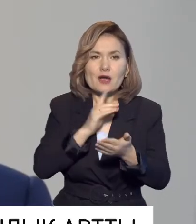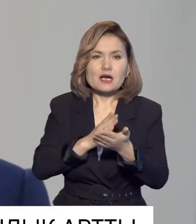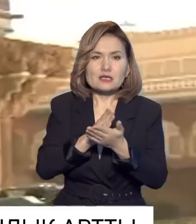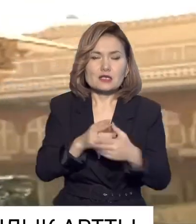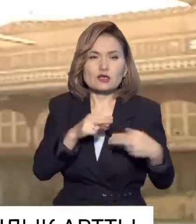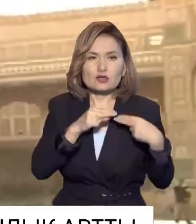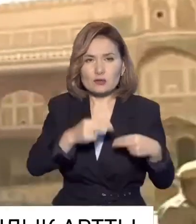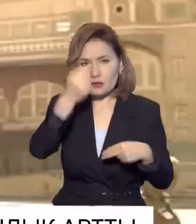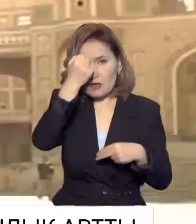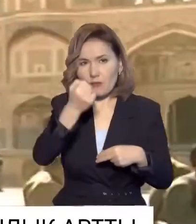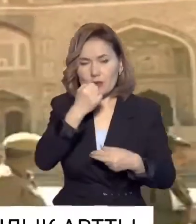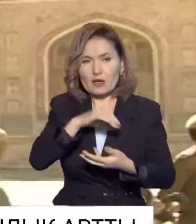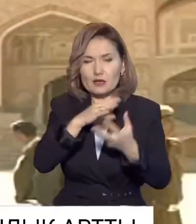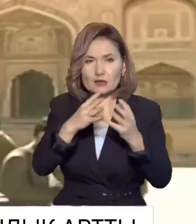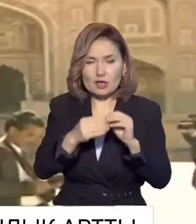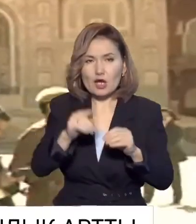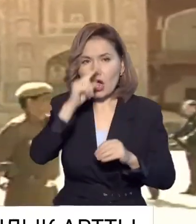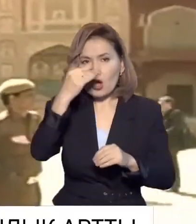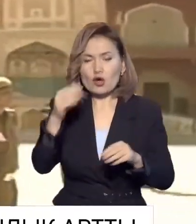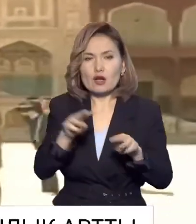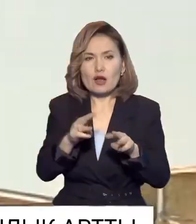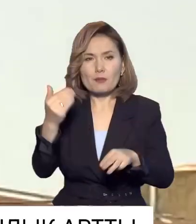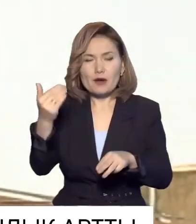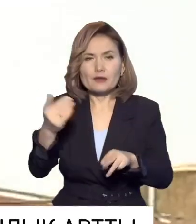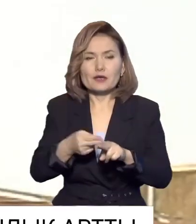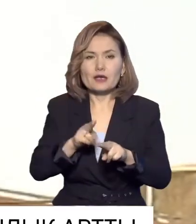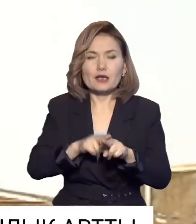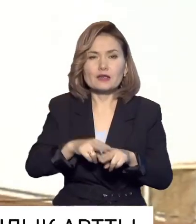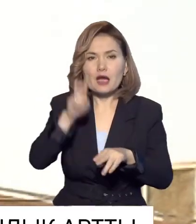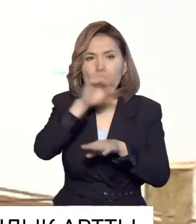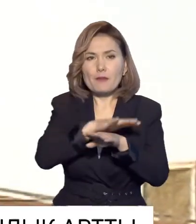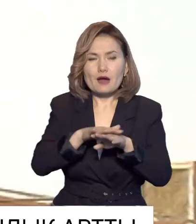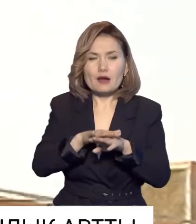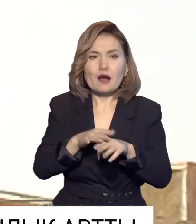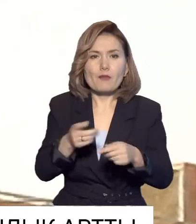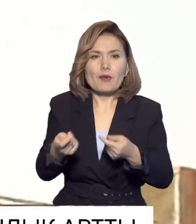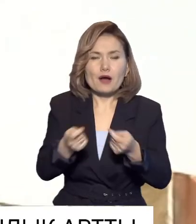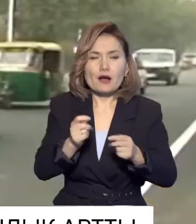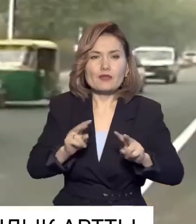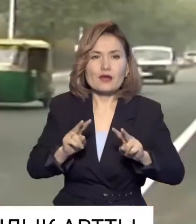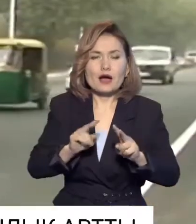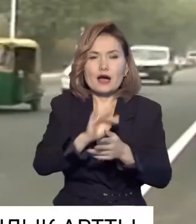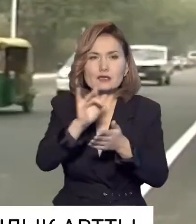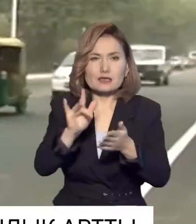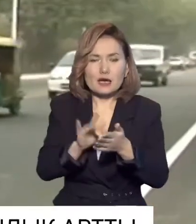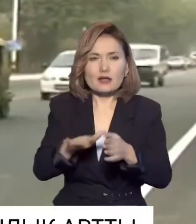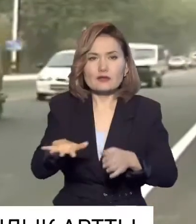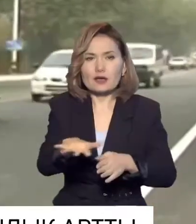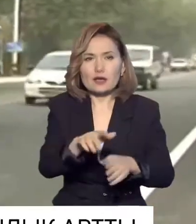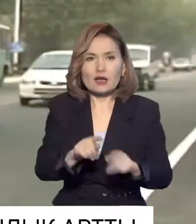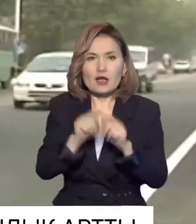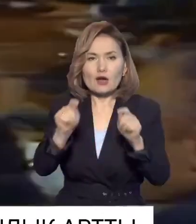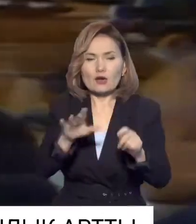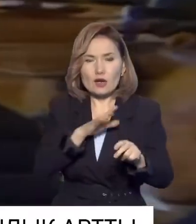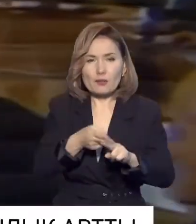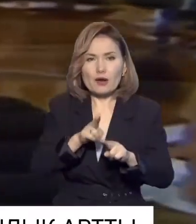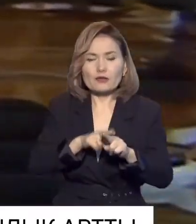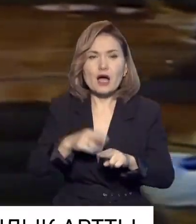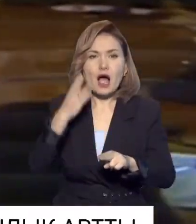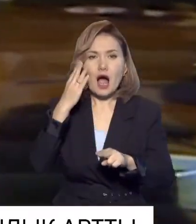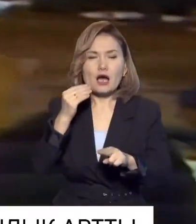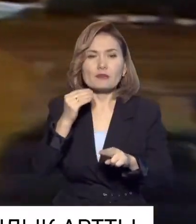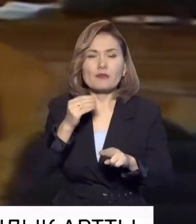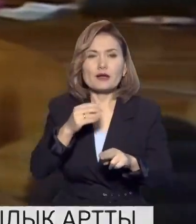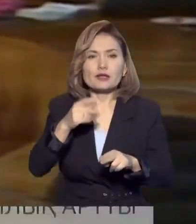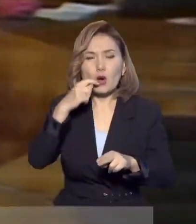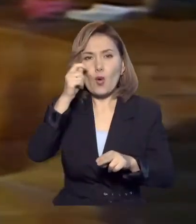айтуға болады. Осы күні Үндістан үкіметі ТМДға мүше бірқатар мемлекеттердің астаналарында өз елшіліктерін ашуға шешімін қабылдады. Алматы мен